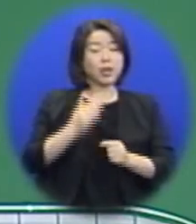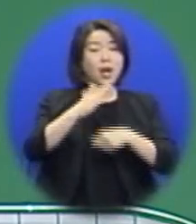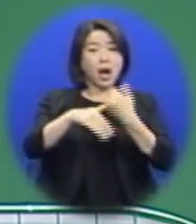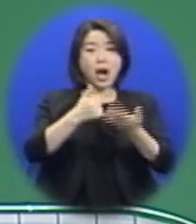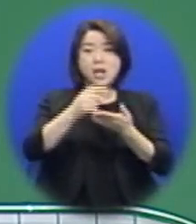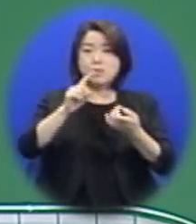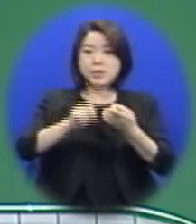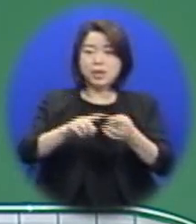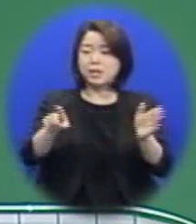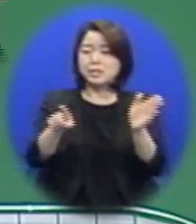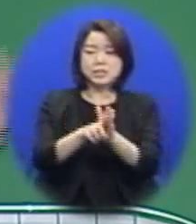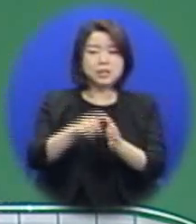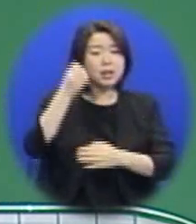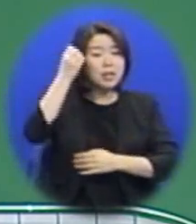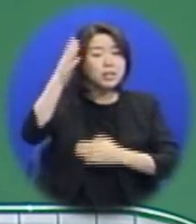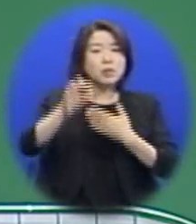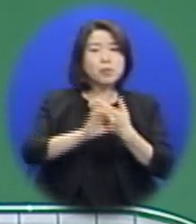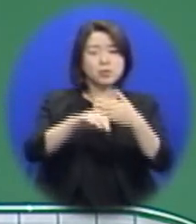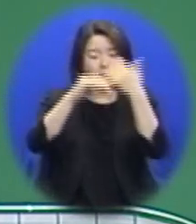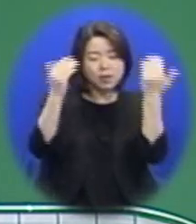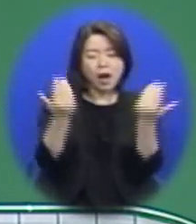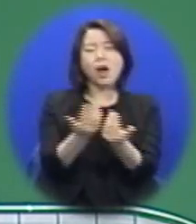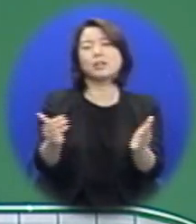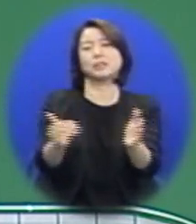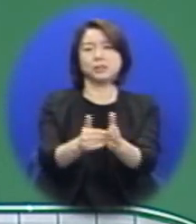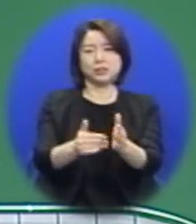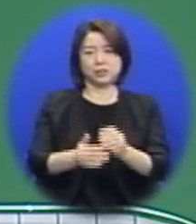하나님에 대한 신앙 잃어버리면 다 끝난 건데 말이야.